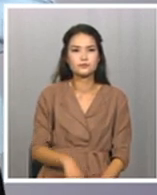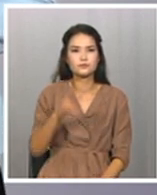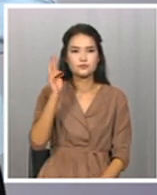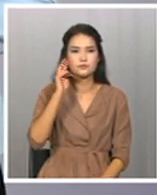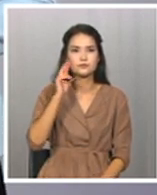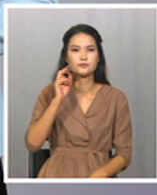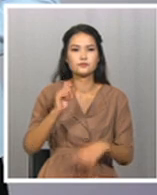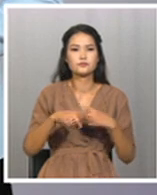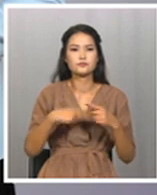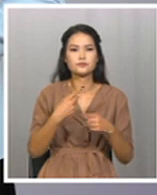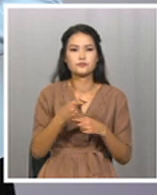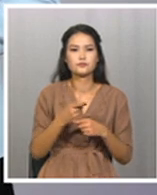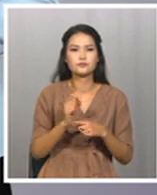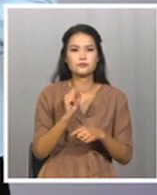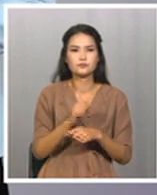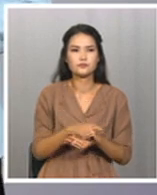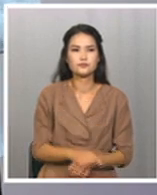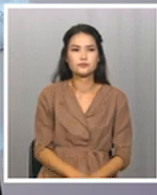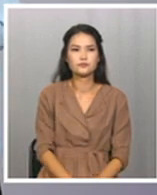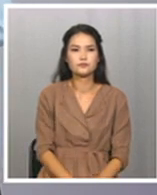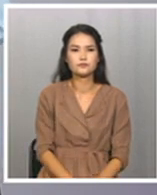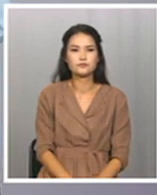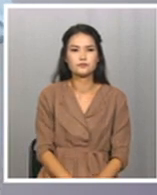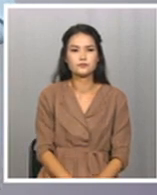Сабағымыздың келесі кезеңіне өтейік.